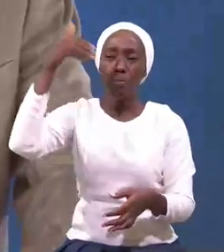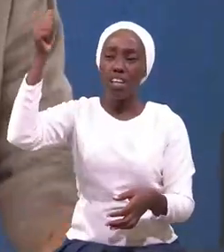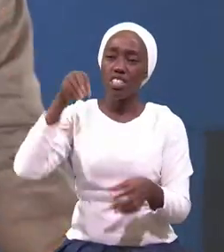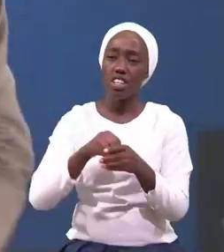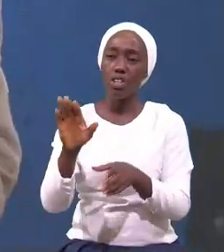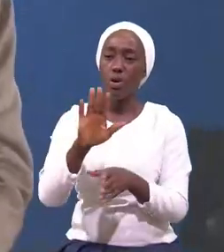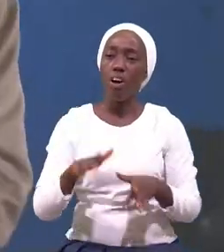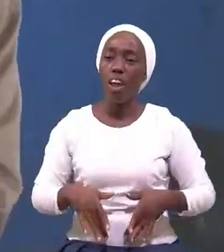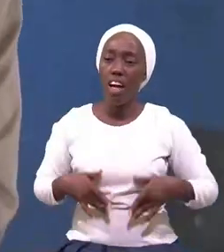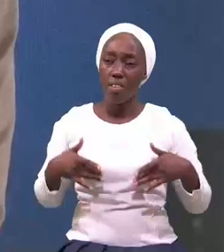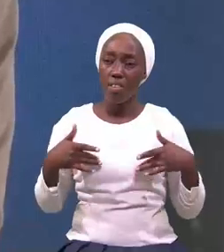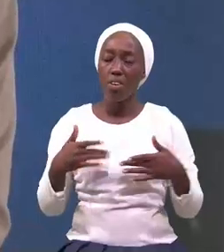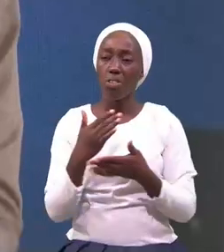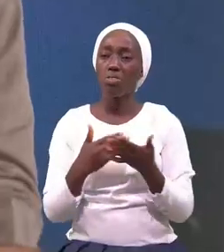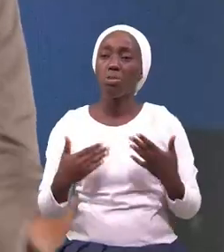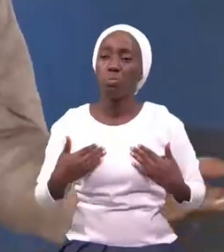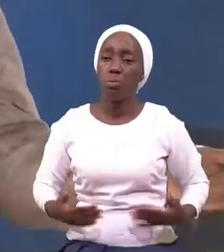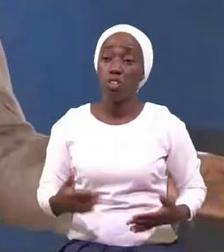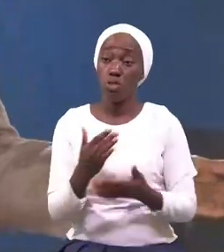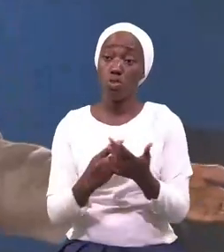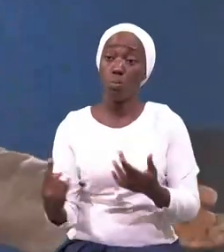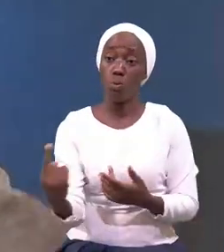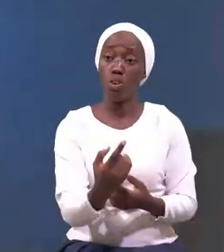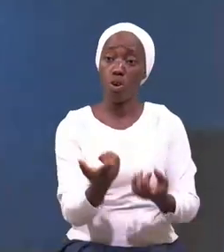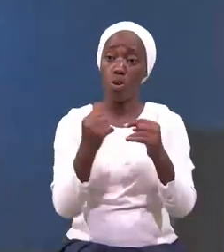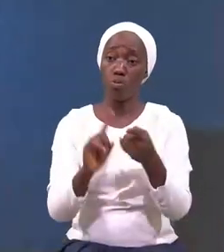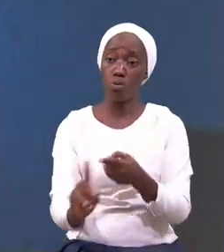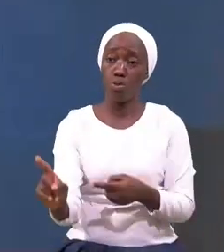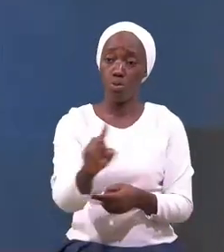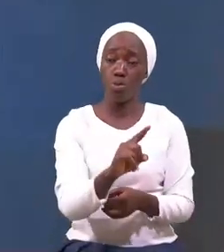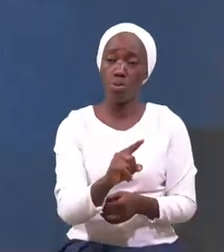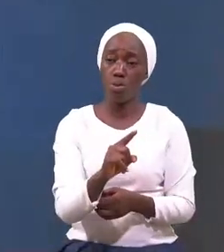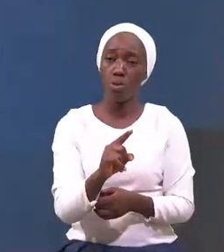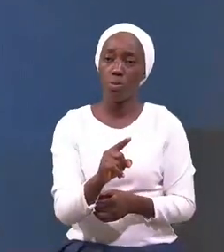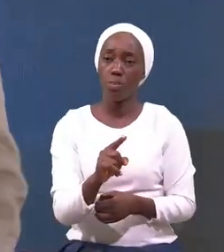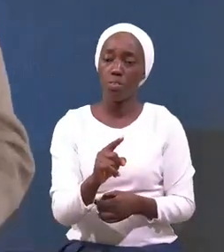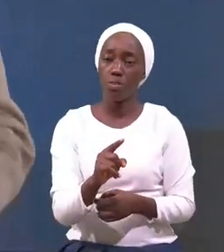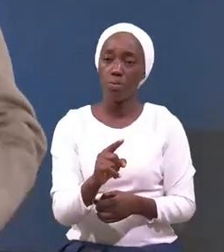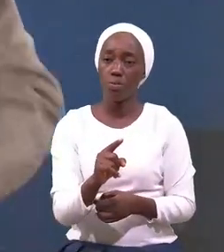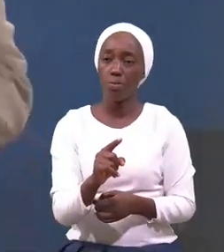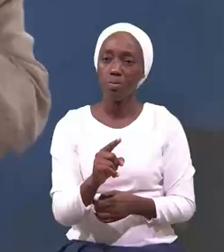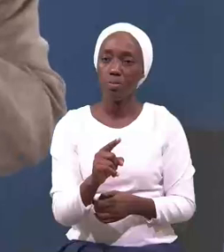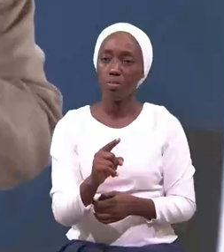dans la vie. Quelqu'un vient vers vous et regarde, qu'est-ce que tu as même fait après tout, hein?